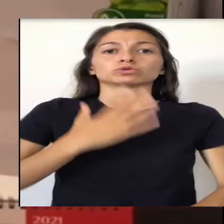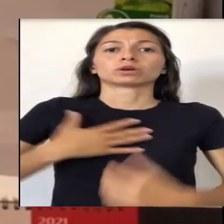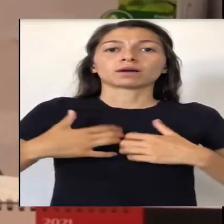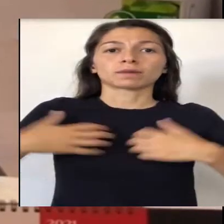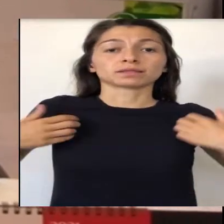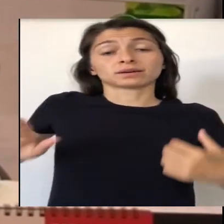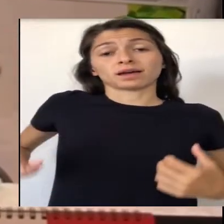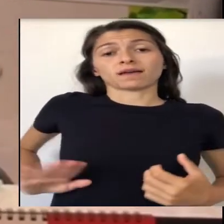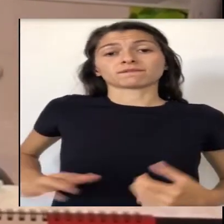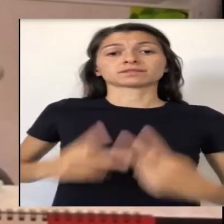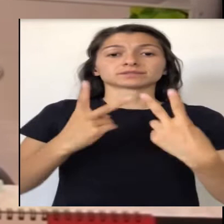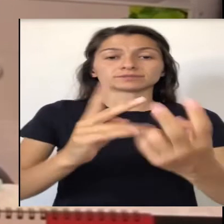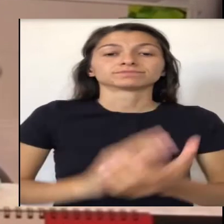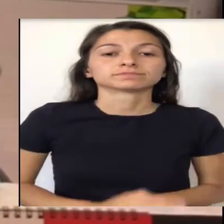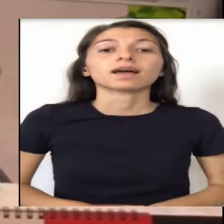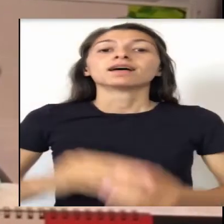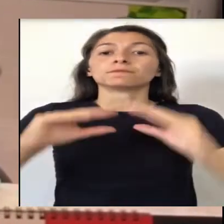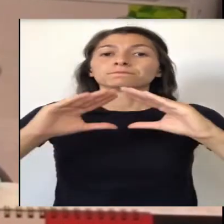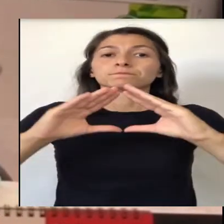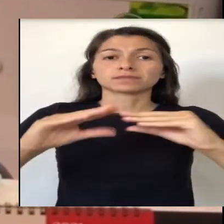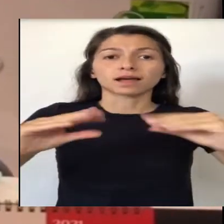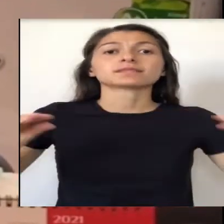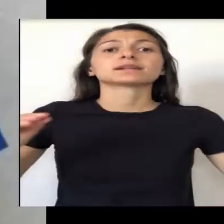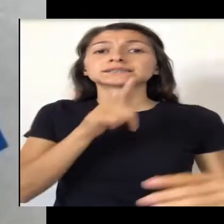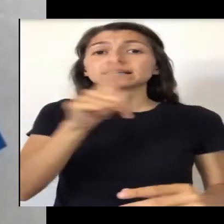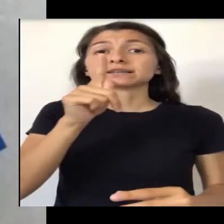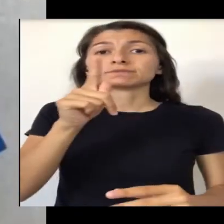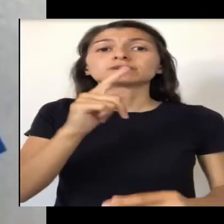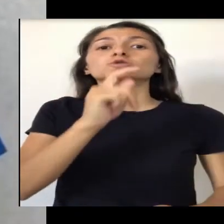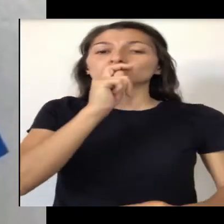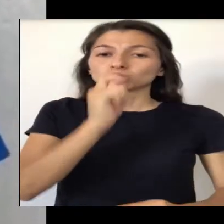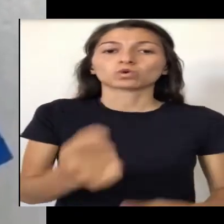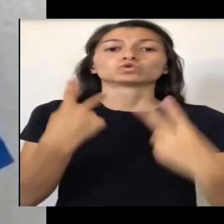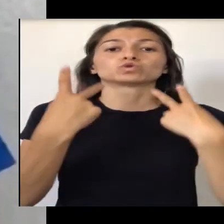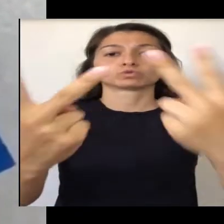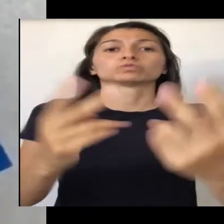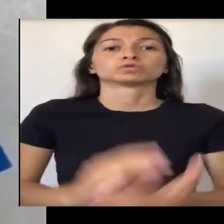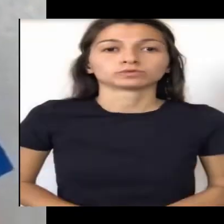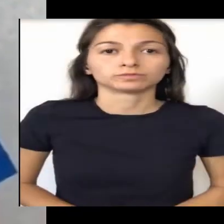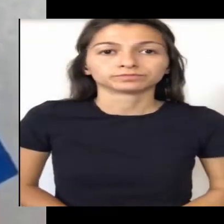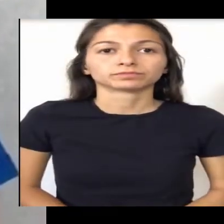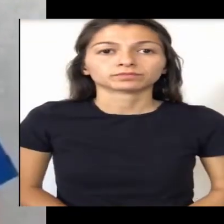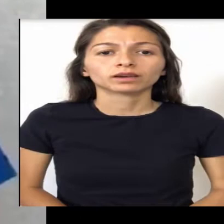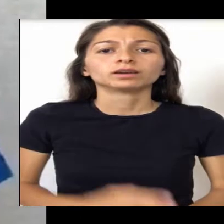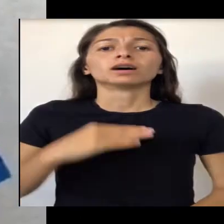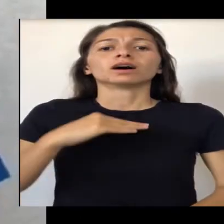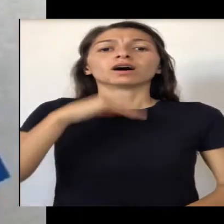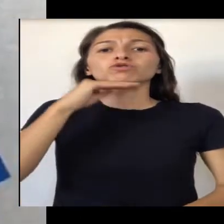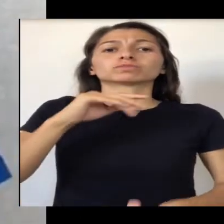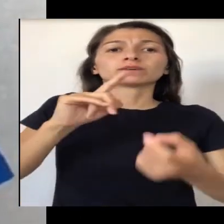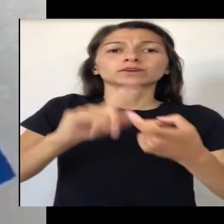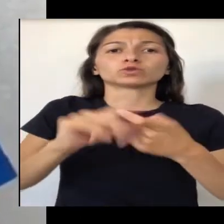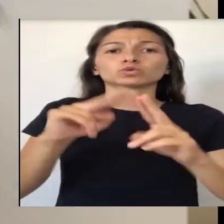evladısın. Minderdeki sesimiz, sözümüzsün. Biz yörükler Avrupa ve Dünya şampiyonlarında elde ettiğin